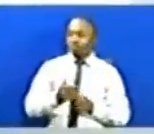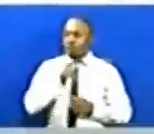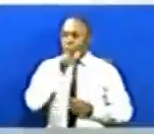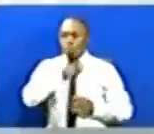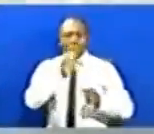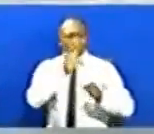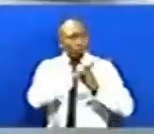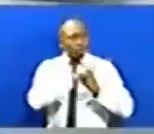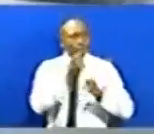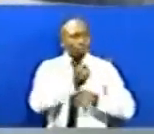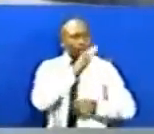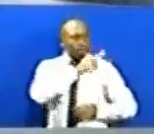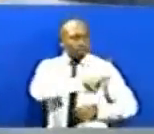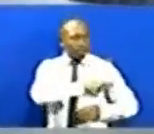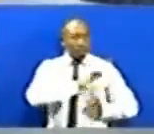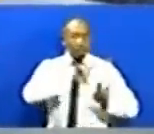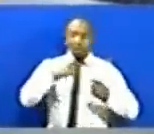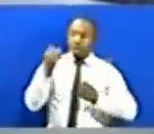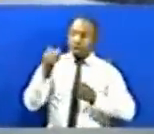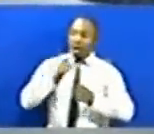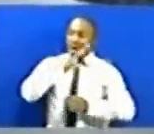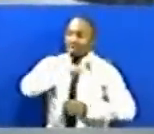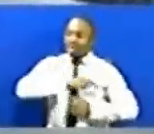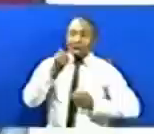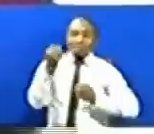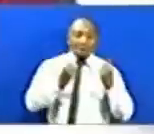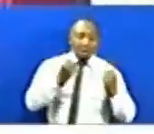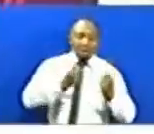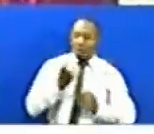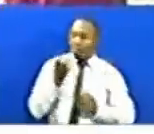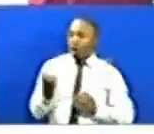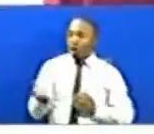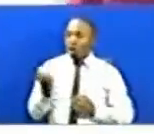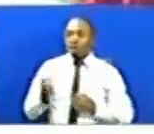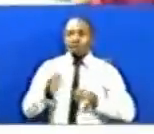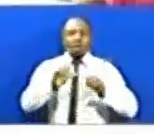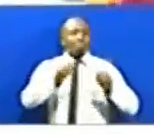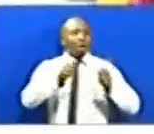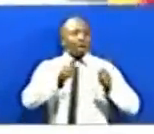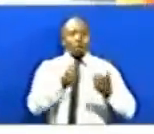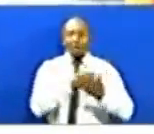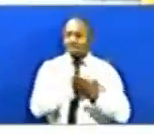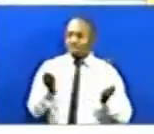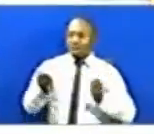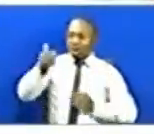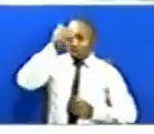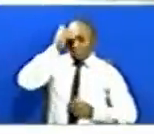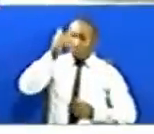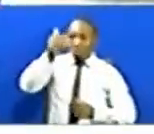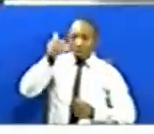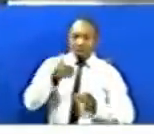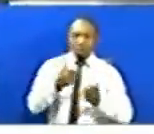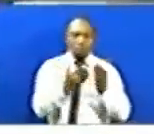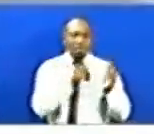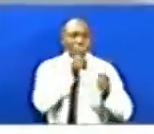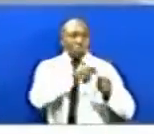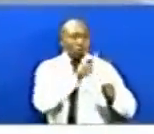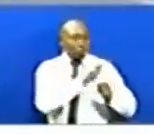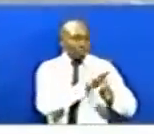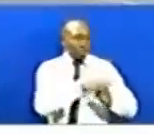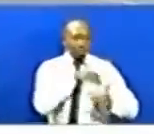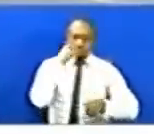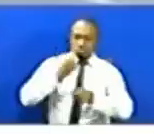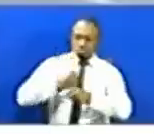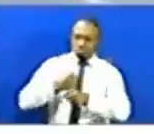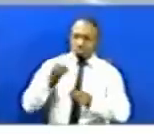ya kuajiri watu wengi, lakini ajira za madereva na makondakta wa daladala bado zinaonekana kutopewa kipaumbele, kwani